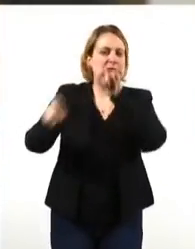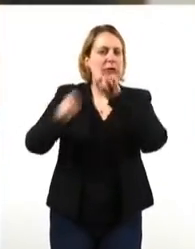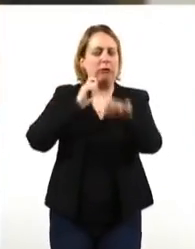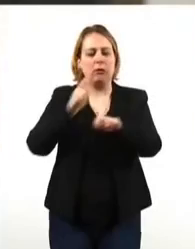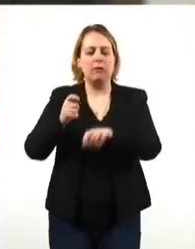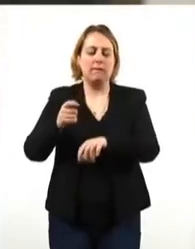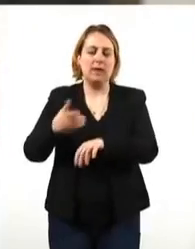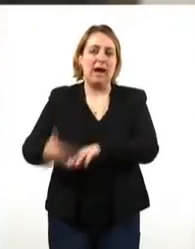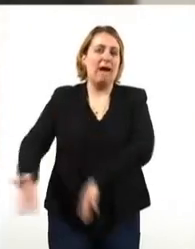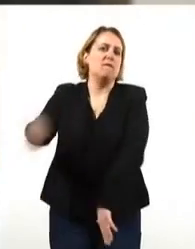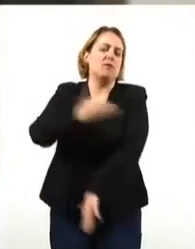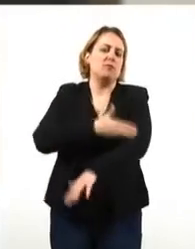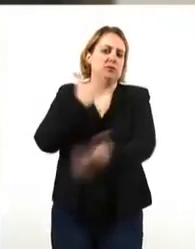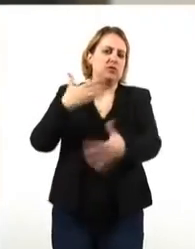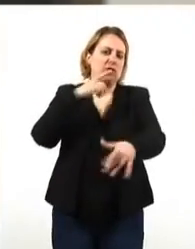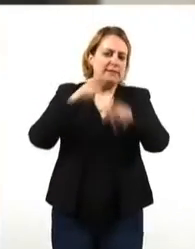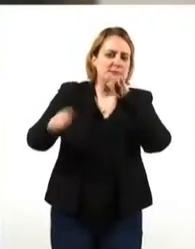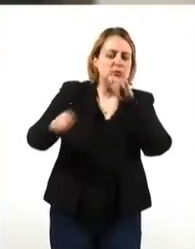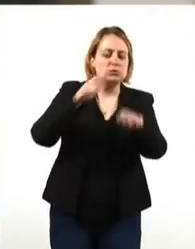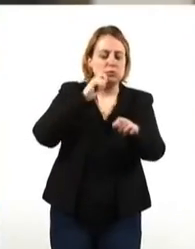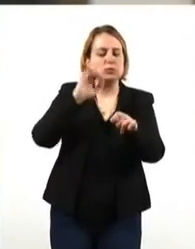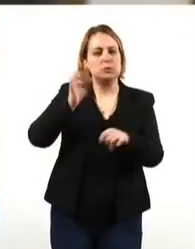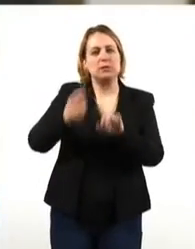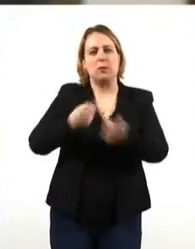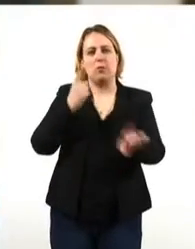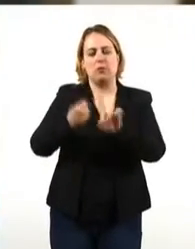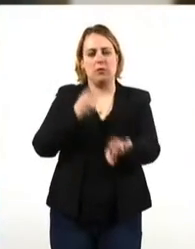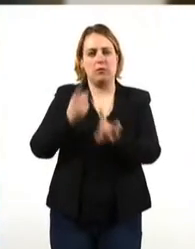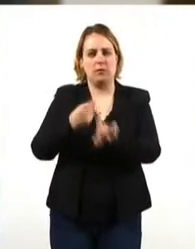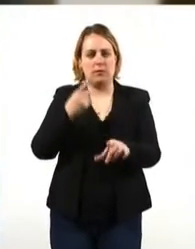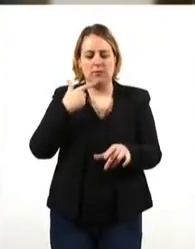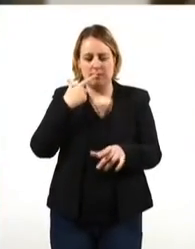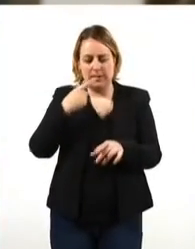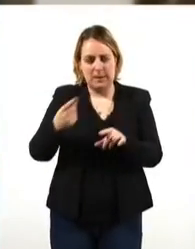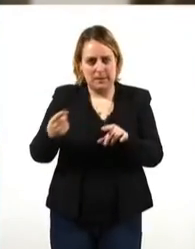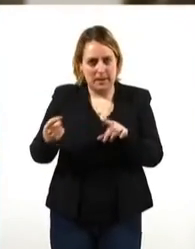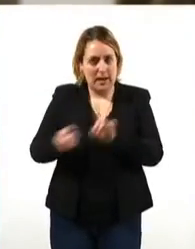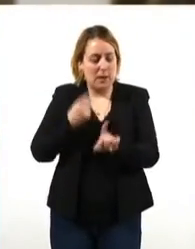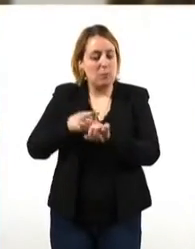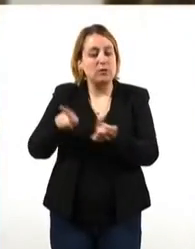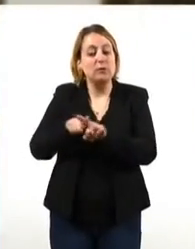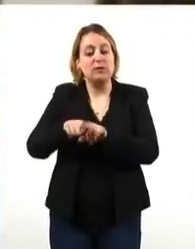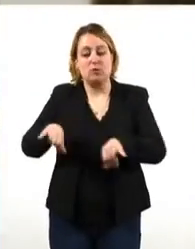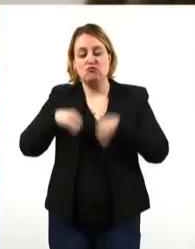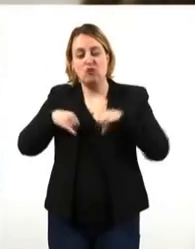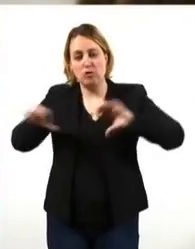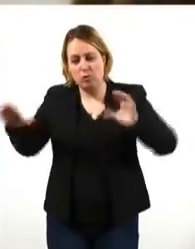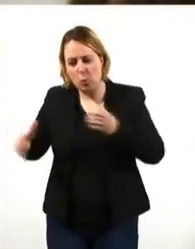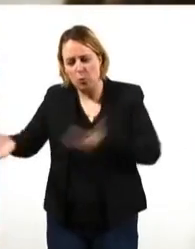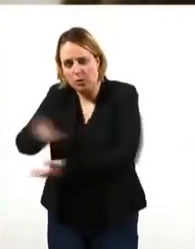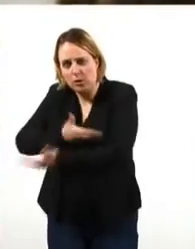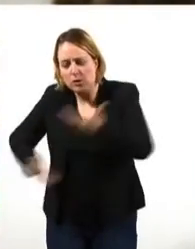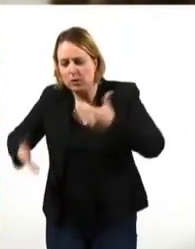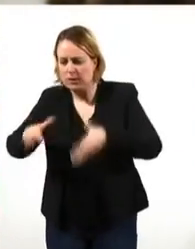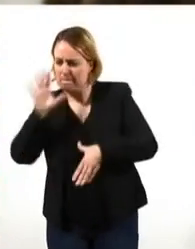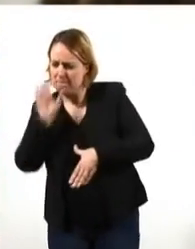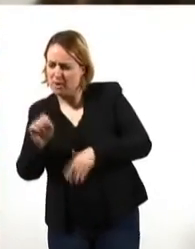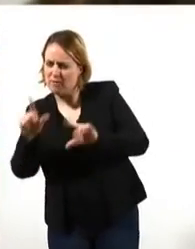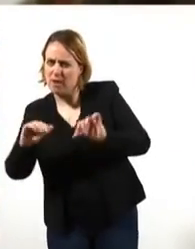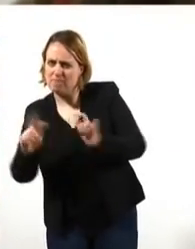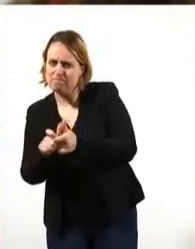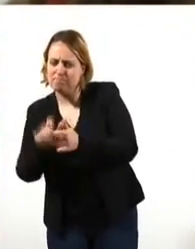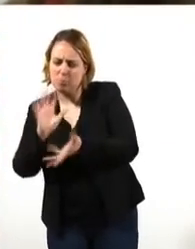plus médical ou assistance. Et je pense que c'est important, et qu'entre jeunes aussi, pour pouvoir détecter, en parler. Donc il y a